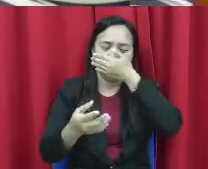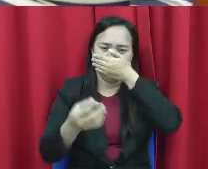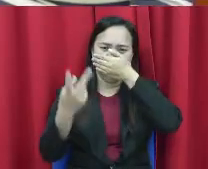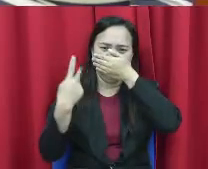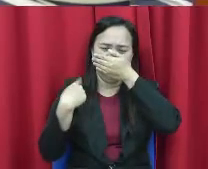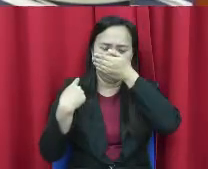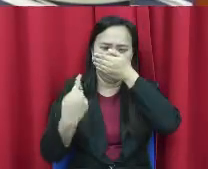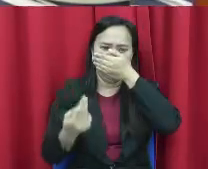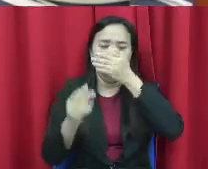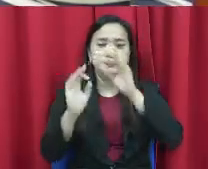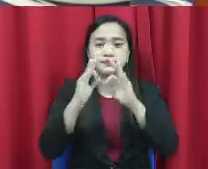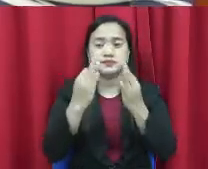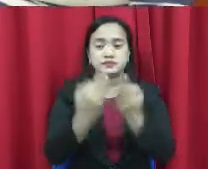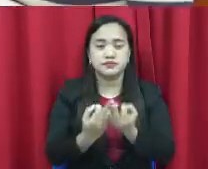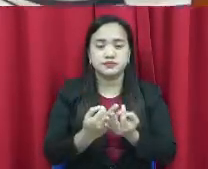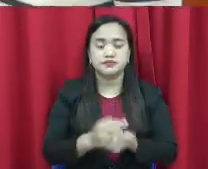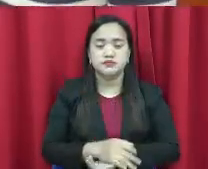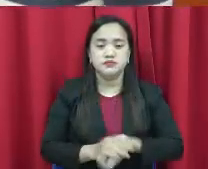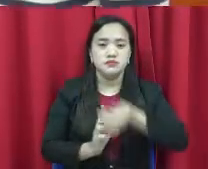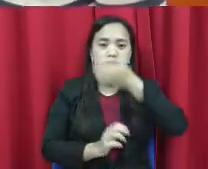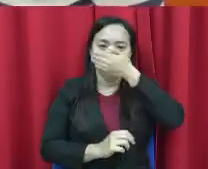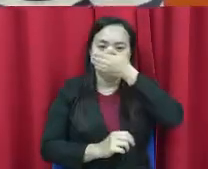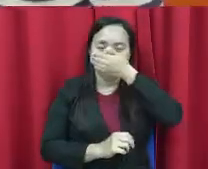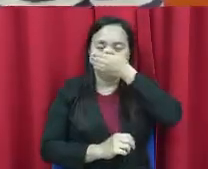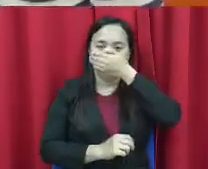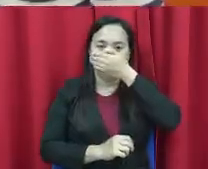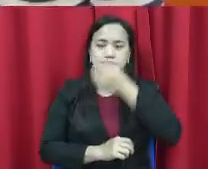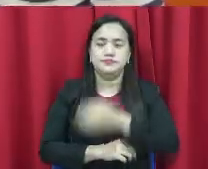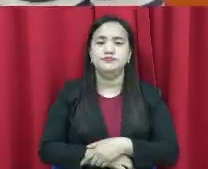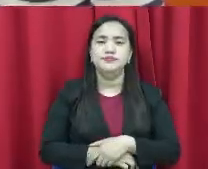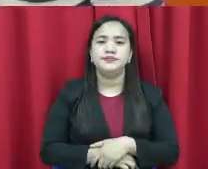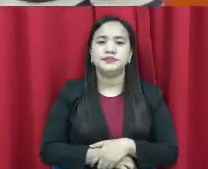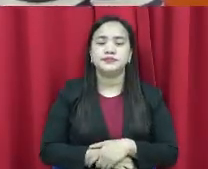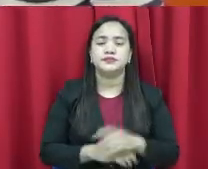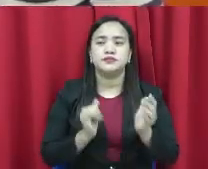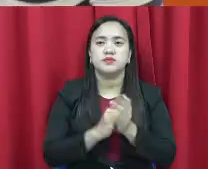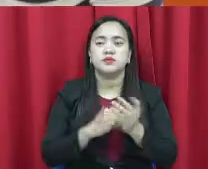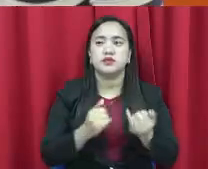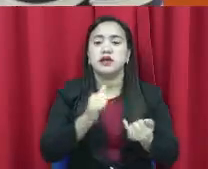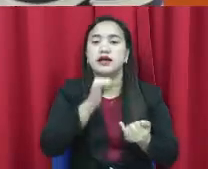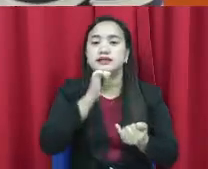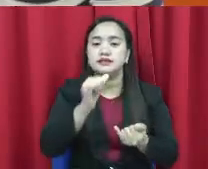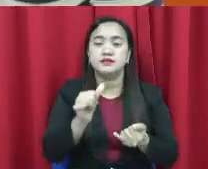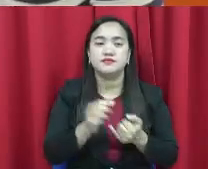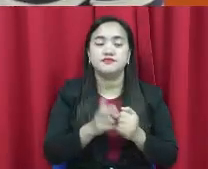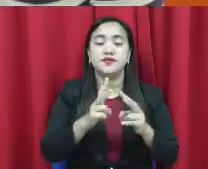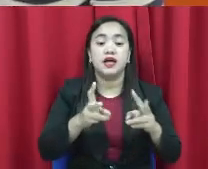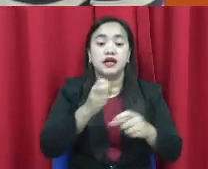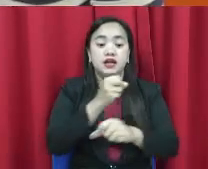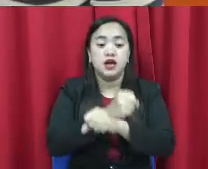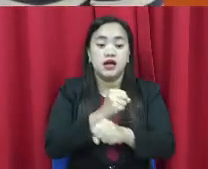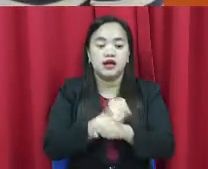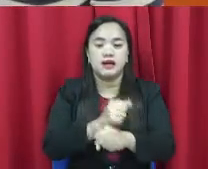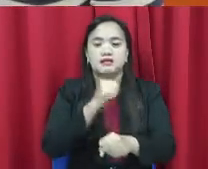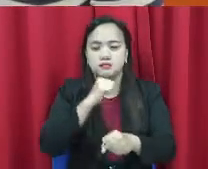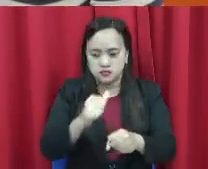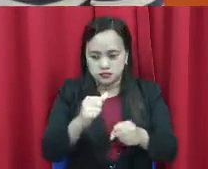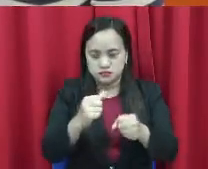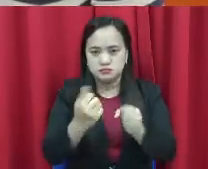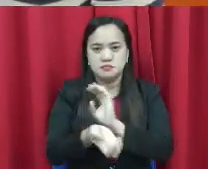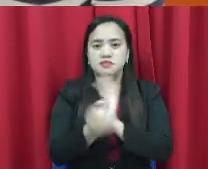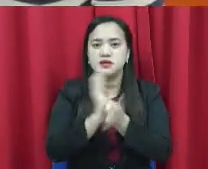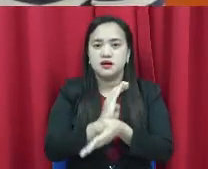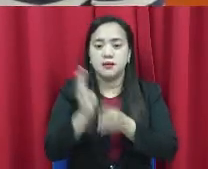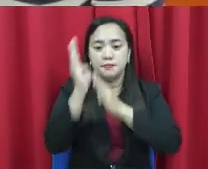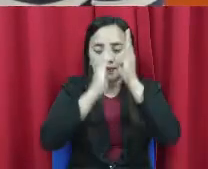pagpamalak i- establish na family ay sigurado talagang hindi siya mahirapan at hindi Magiging problema na ako personally